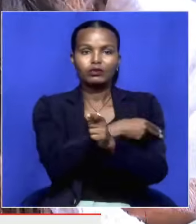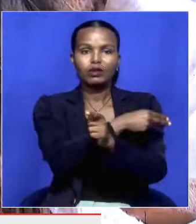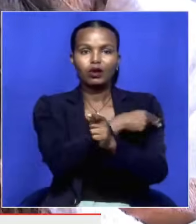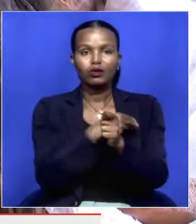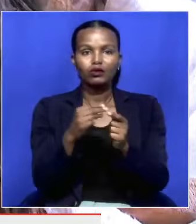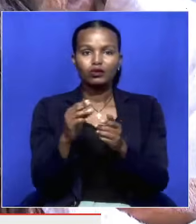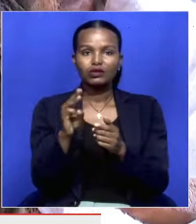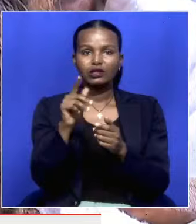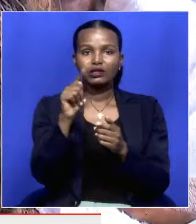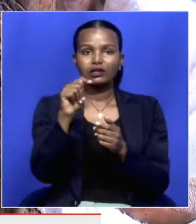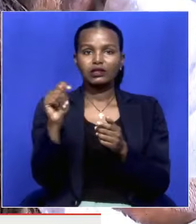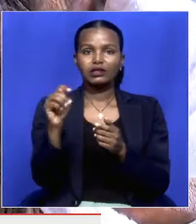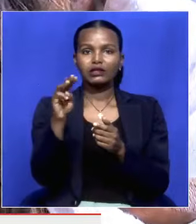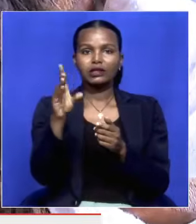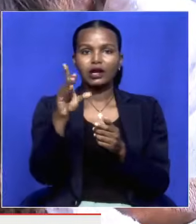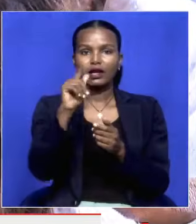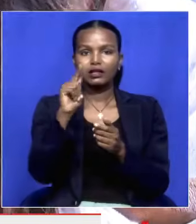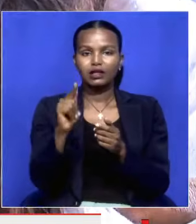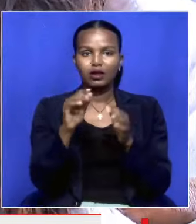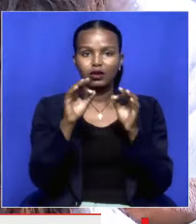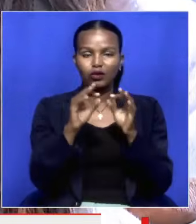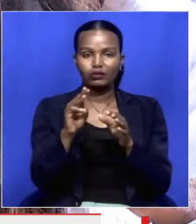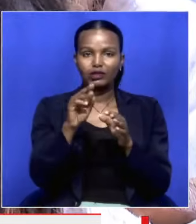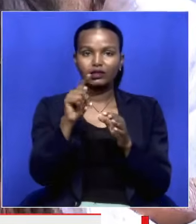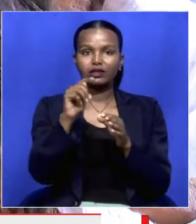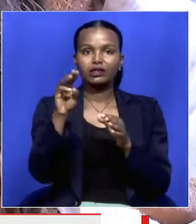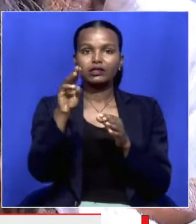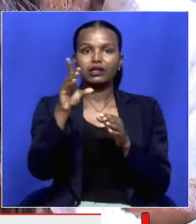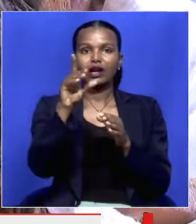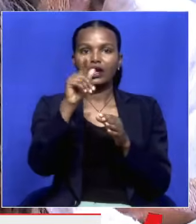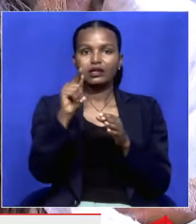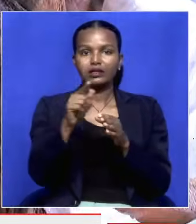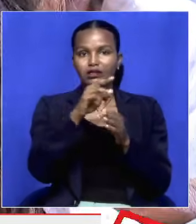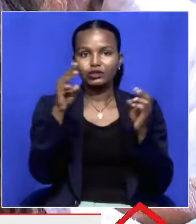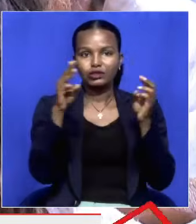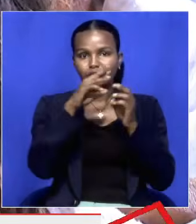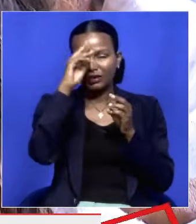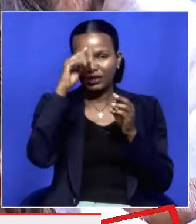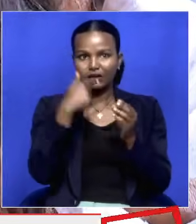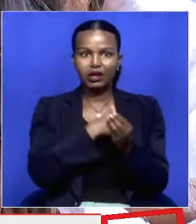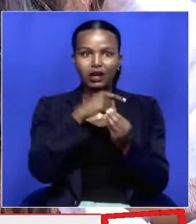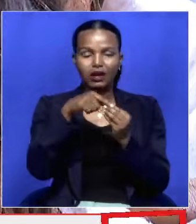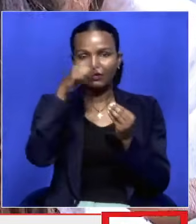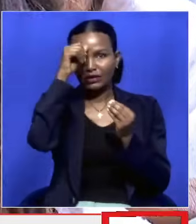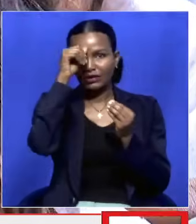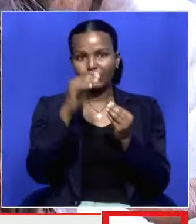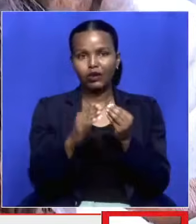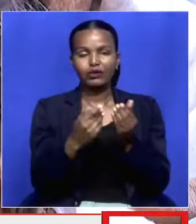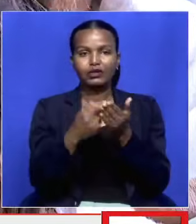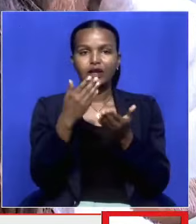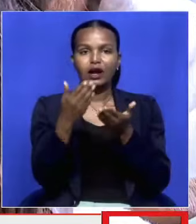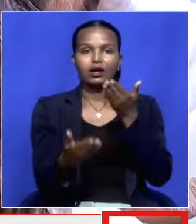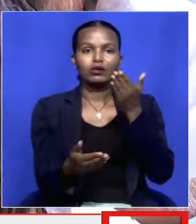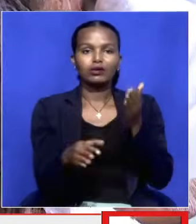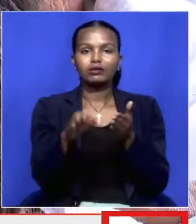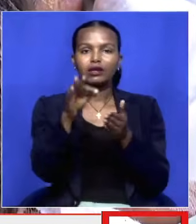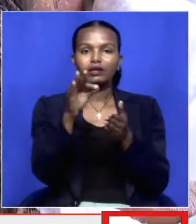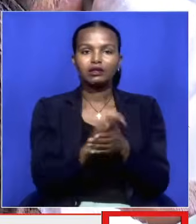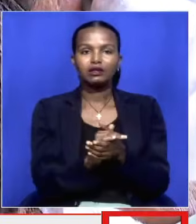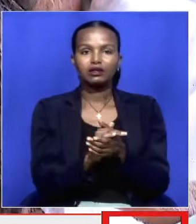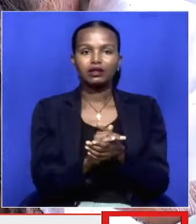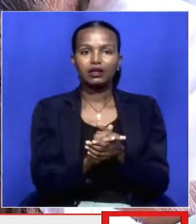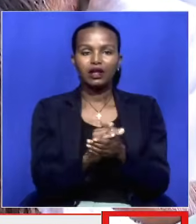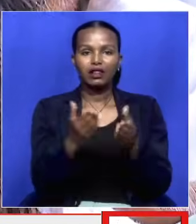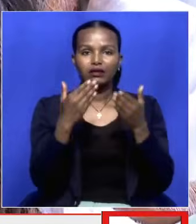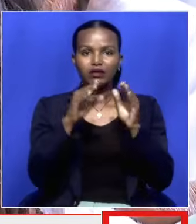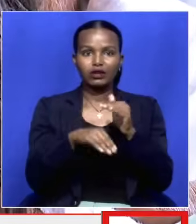ሲቲ ስካን የለውም። በሲቲ ስካን እጥረት ምክንያት የኛ አካባቢ ሰው ይሄንን አገልግሎት ለማግኘት